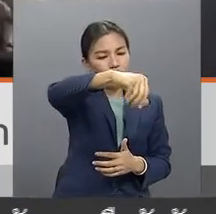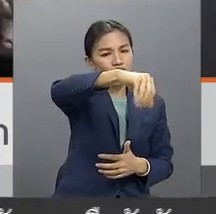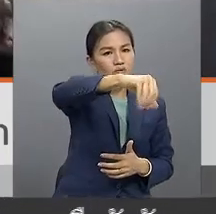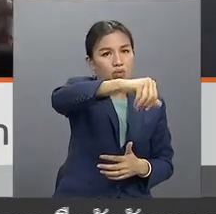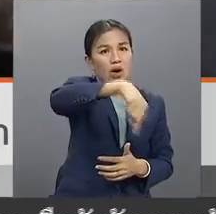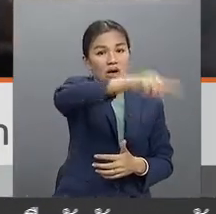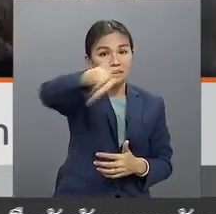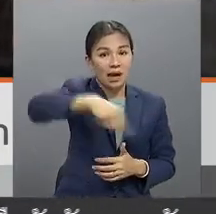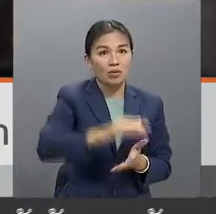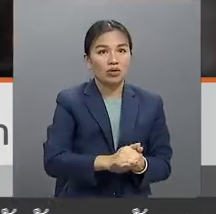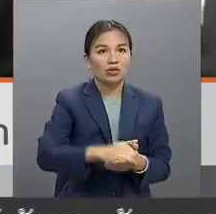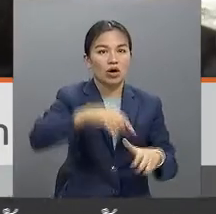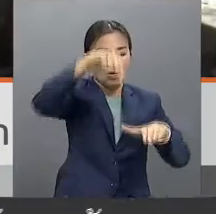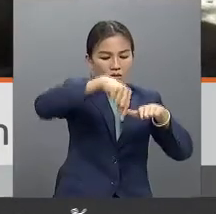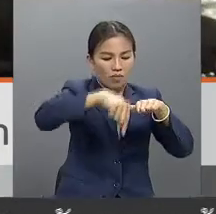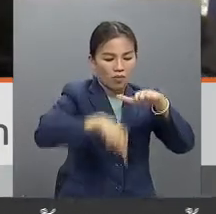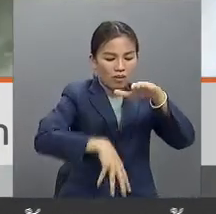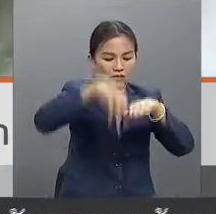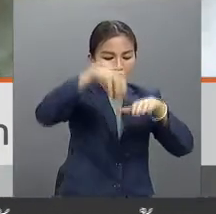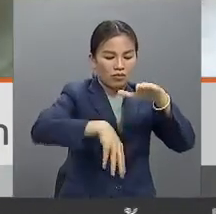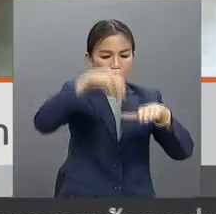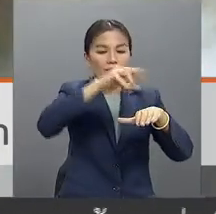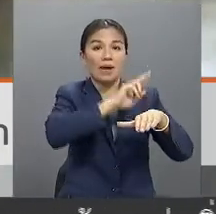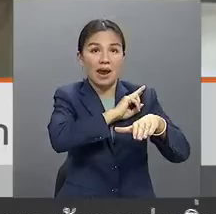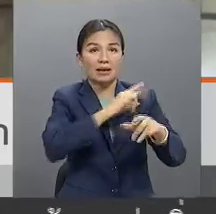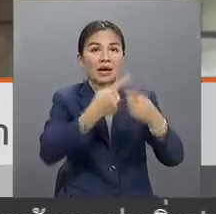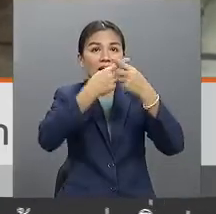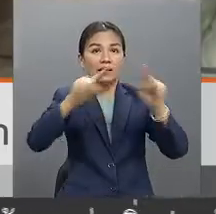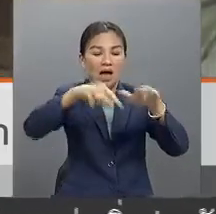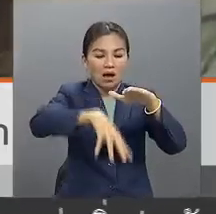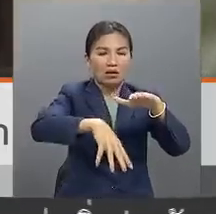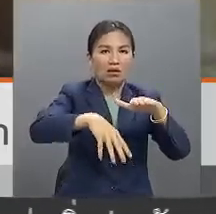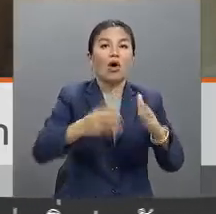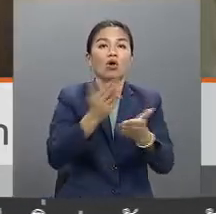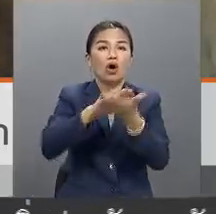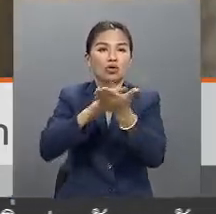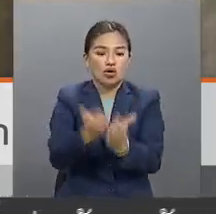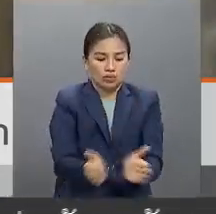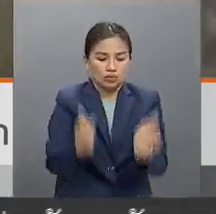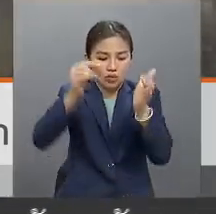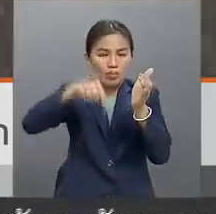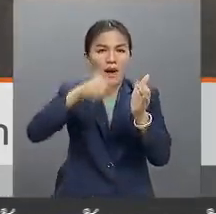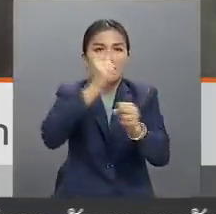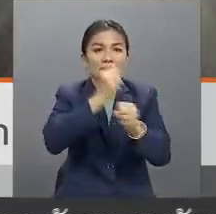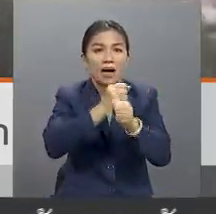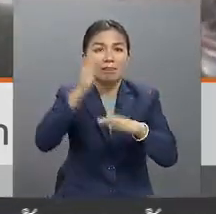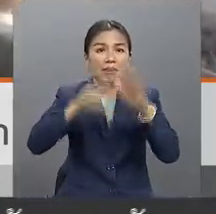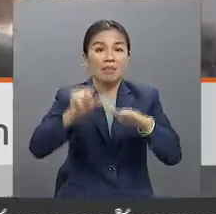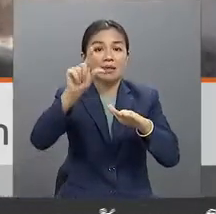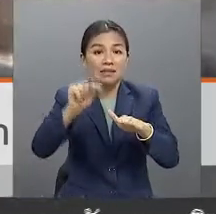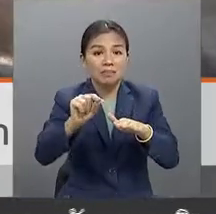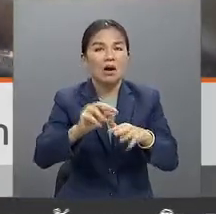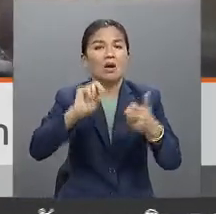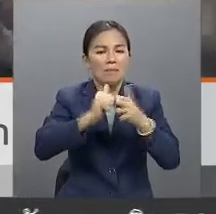ขุดบอกกันเองแต่การกดบ่อน้ำตื้นเอาไว้ใช้เองประมาณ20บ่ในชุมชนก็มักจะมีปัญหาในหน้าแล้งนี่ล่ะ